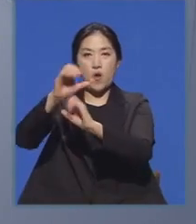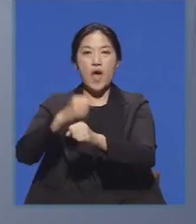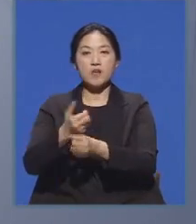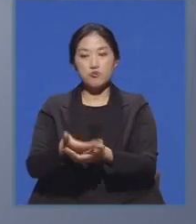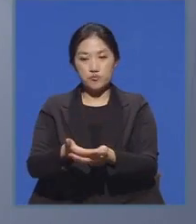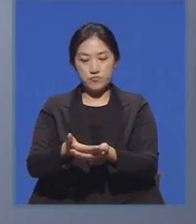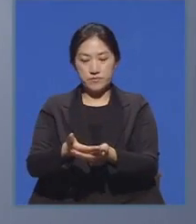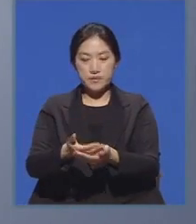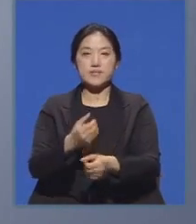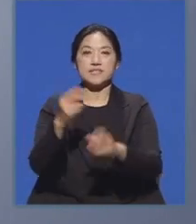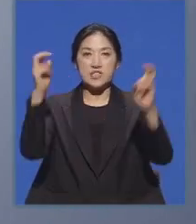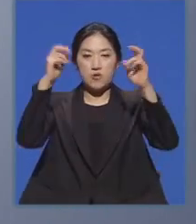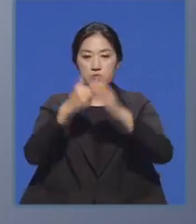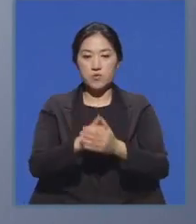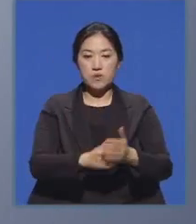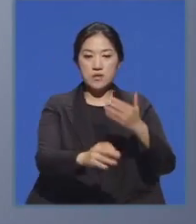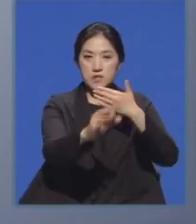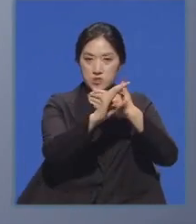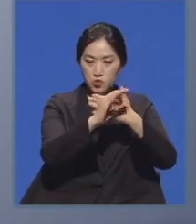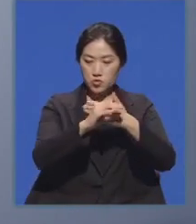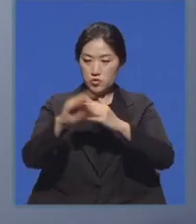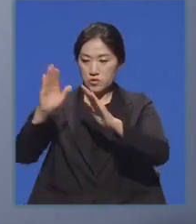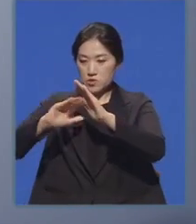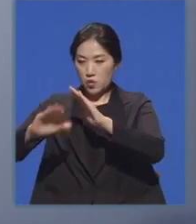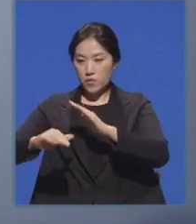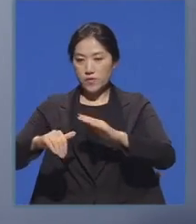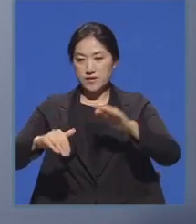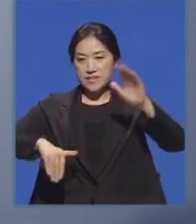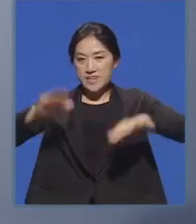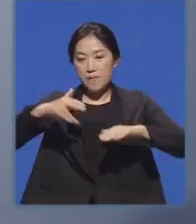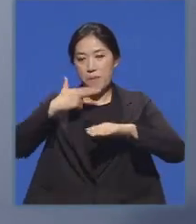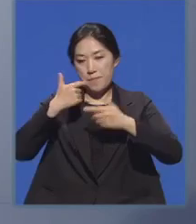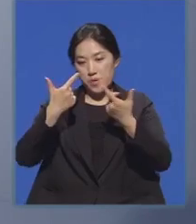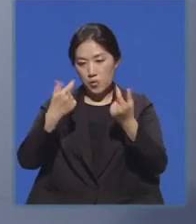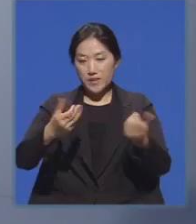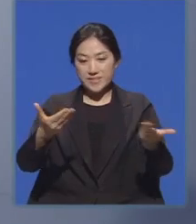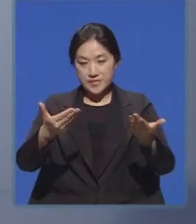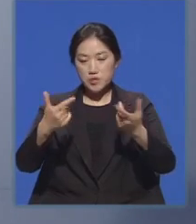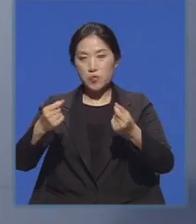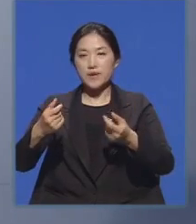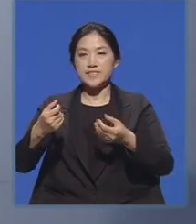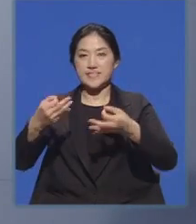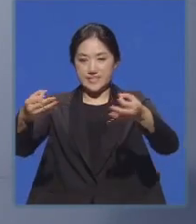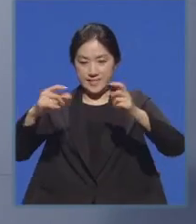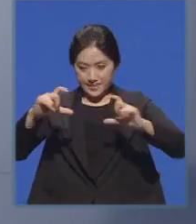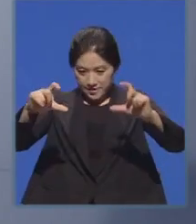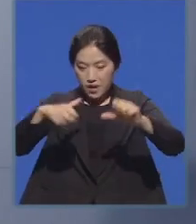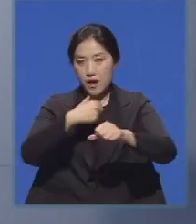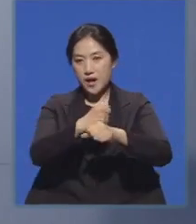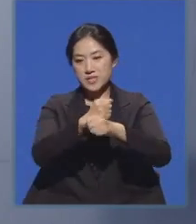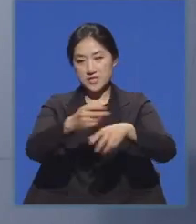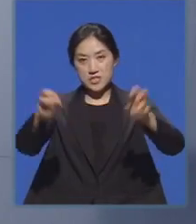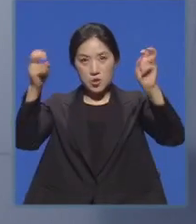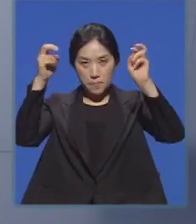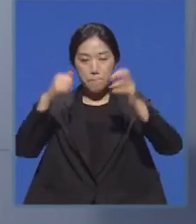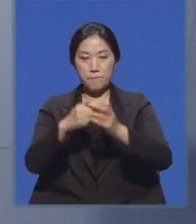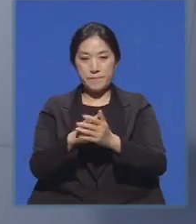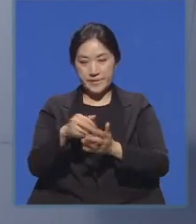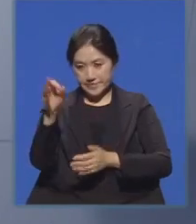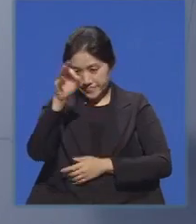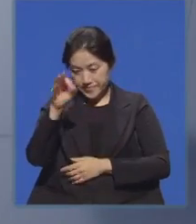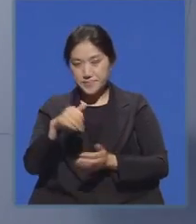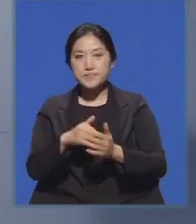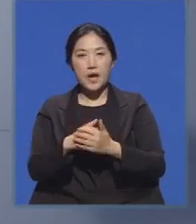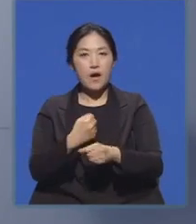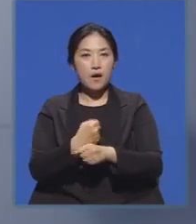또 정규직과 비정규직 간의 차이가 없는, 즉 동일노동, 동일임금 그 원칙이 지켜지는 기업,